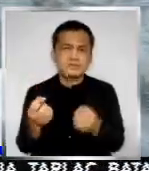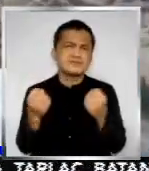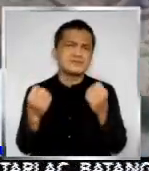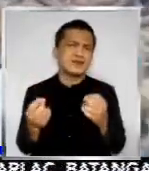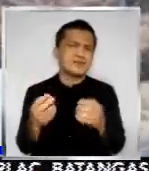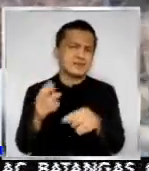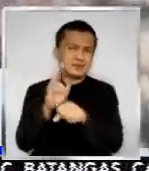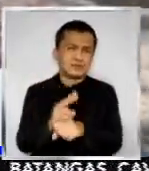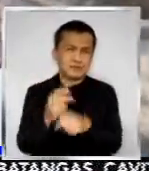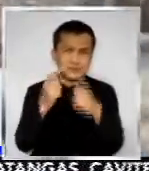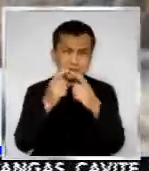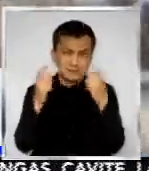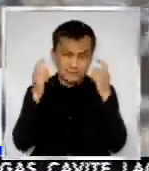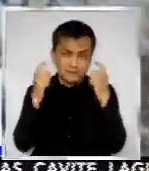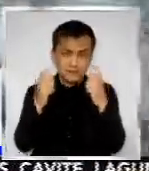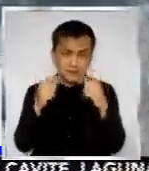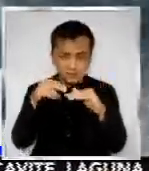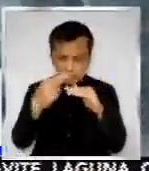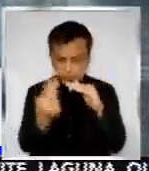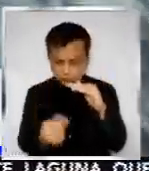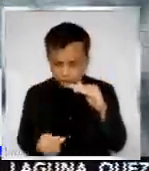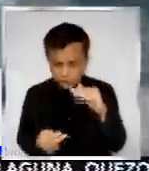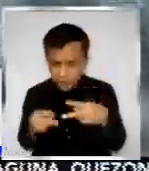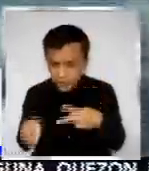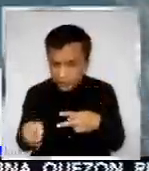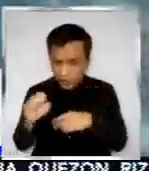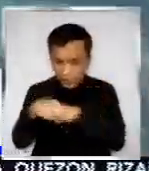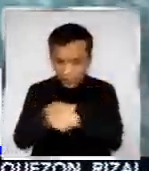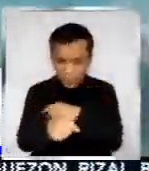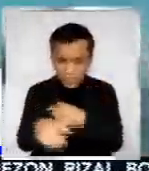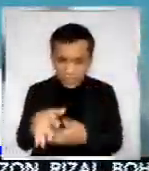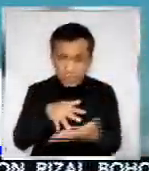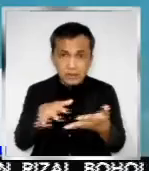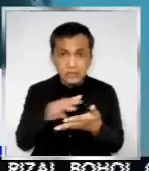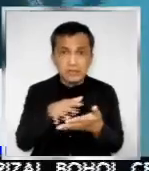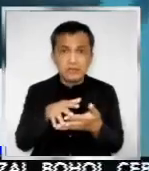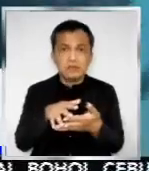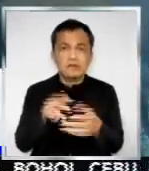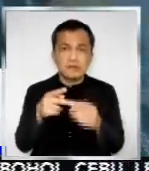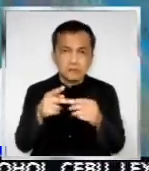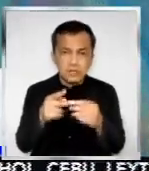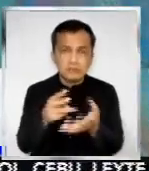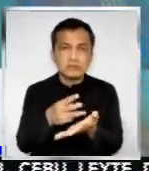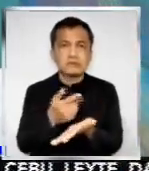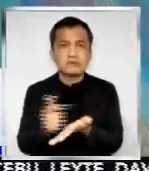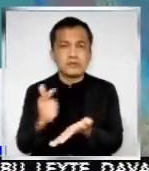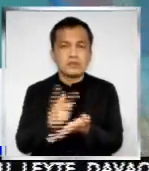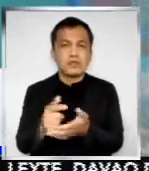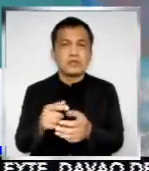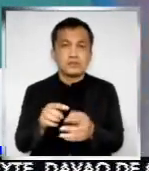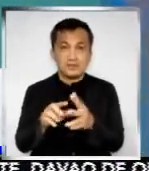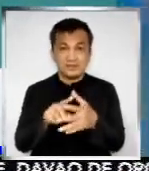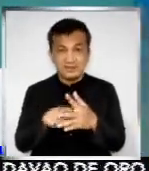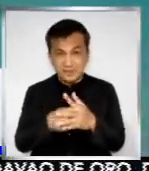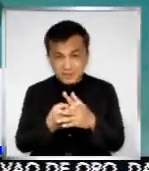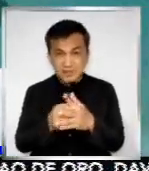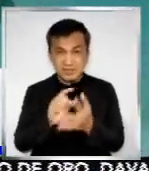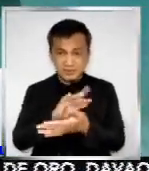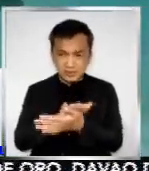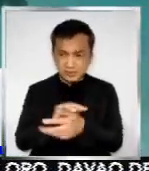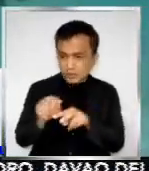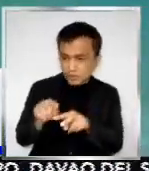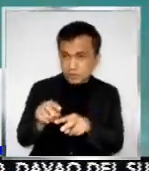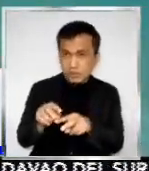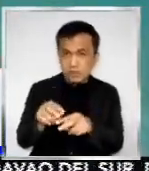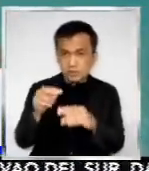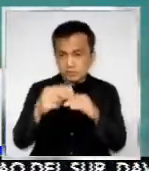dagat, nakahalo sa iba pang mga plastic na basura. Mula nang magsimula ang pandemya, napansin na raw ng mga divers ang nagkalat na gamit